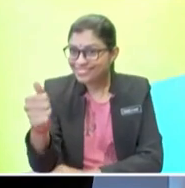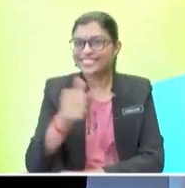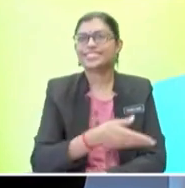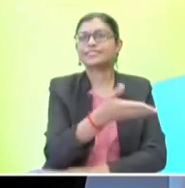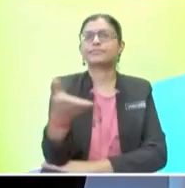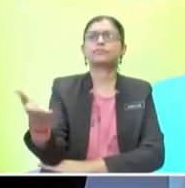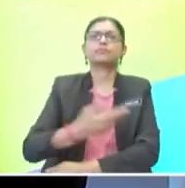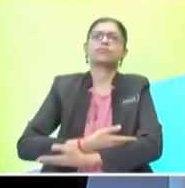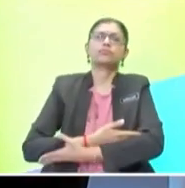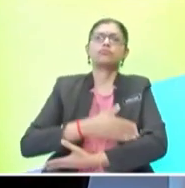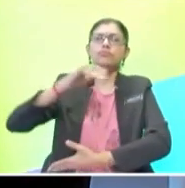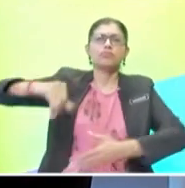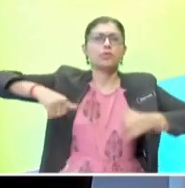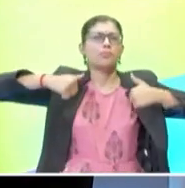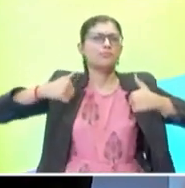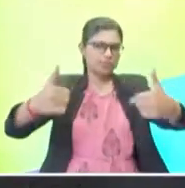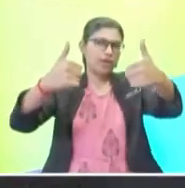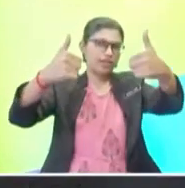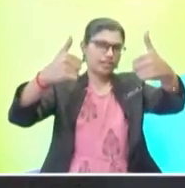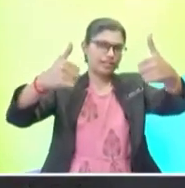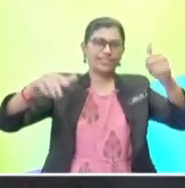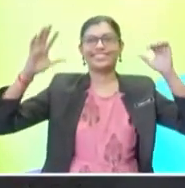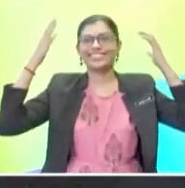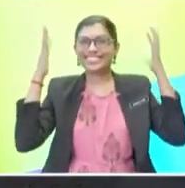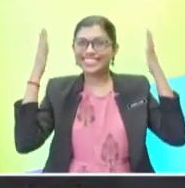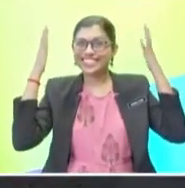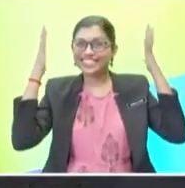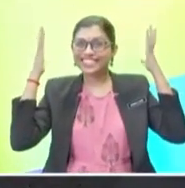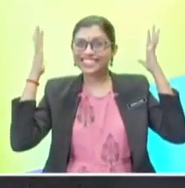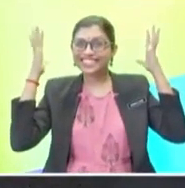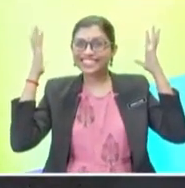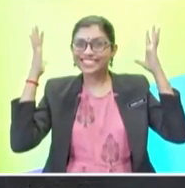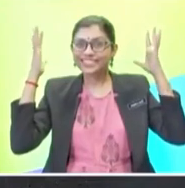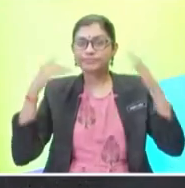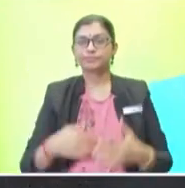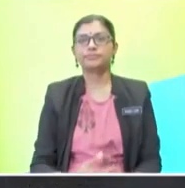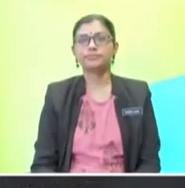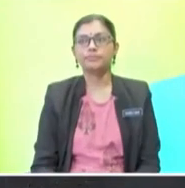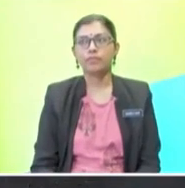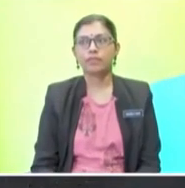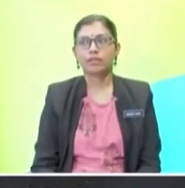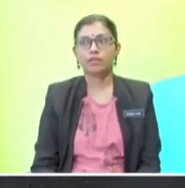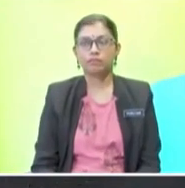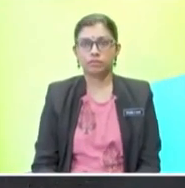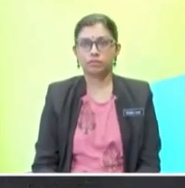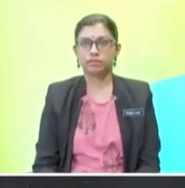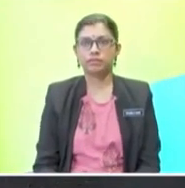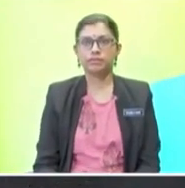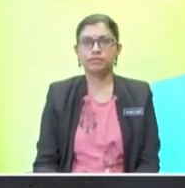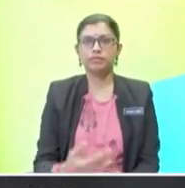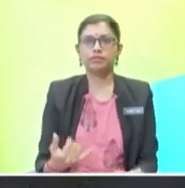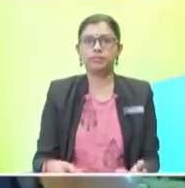yang terbaik. Tepuk tangan untuk mereka. Tepuk tangan untuk murid-murid semua. Dan itulah dia, kita dah pun